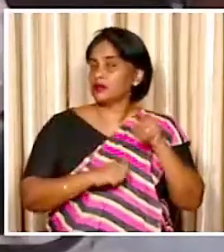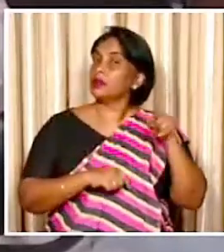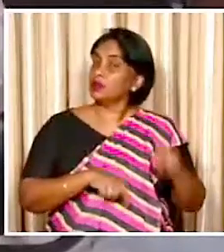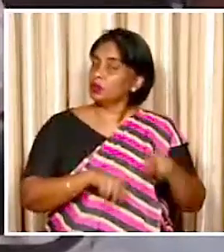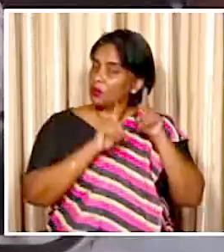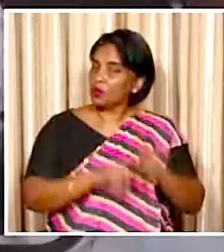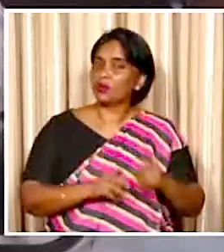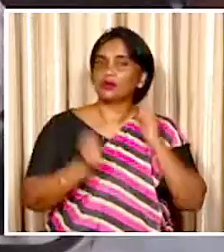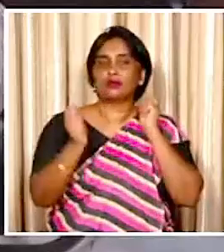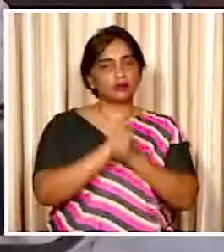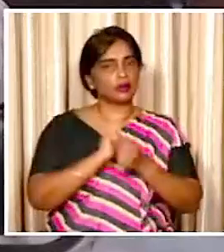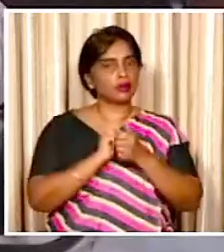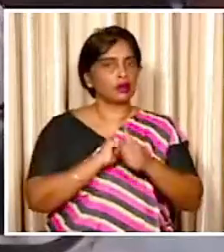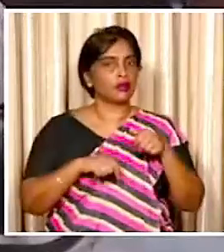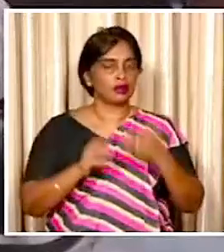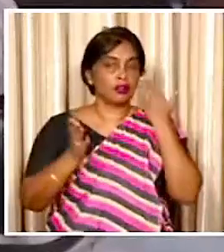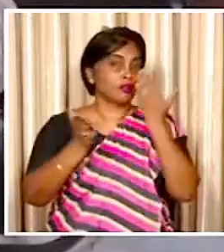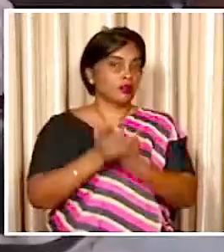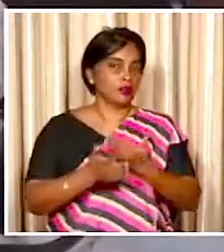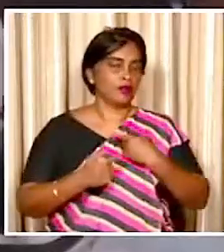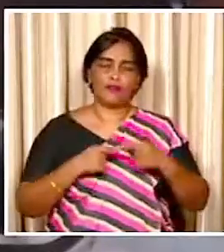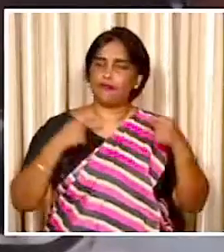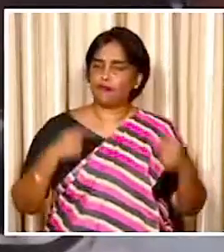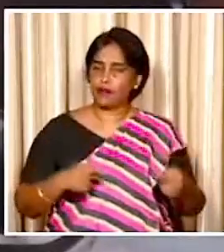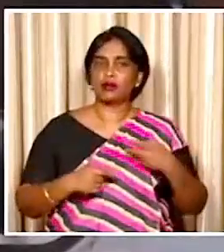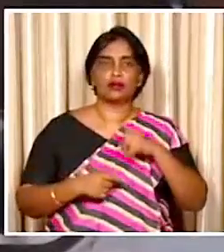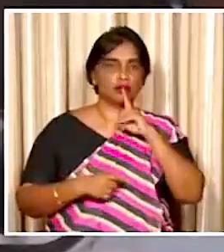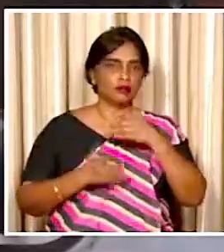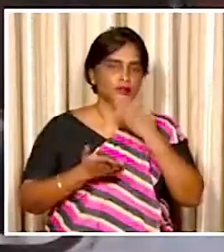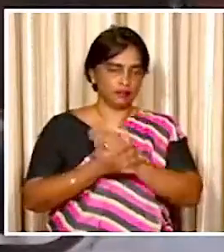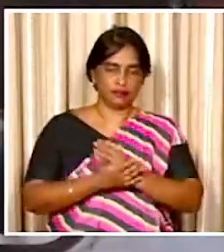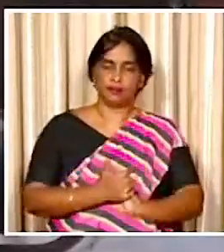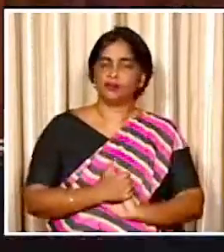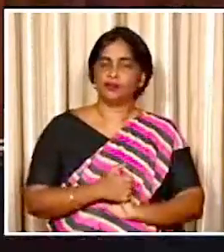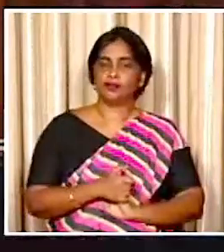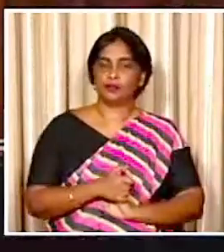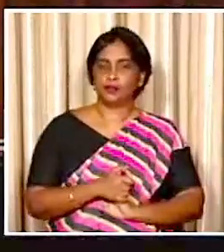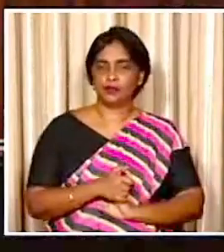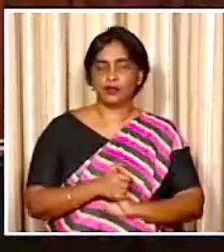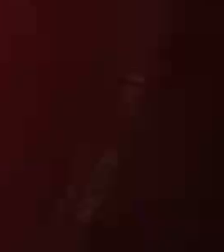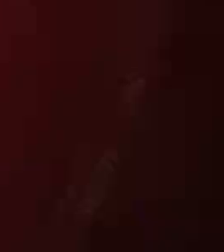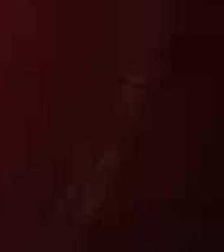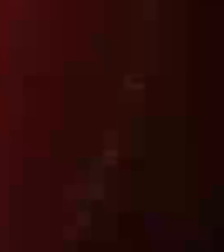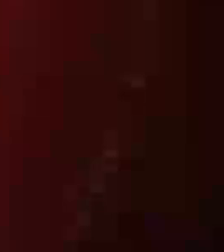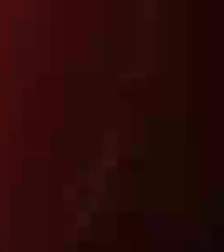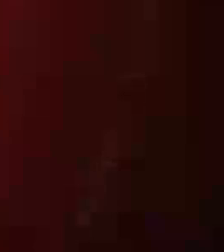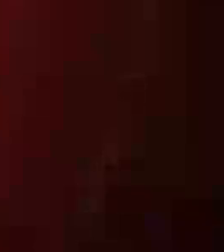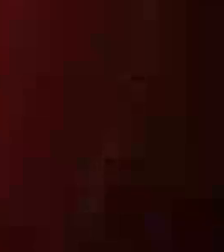මේ සංශෝධනයට අද ඉදිරිපත් කරන එකට අපේ විරුද්ධත්වය ප්‍රකාශ කරමින් මානතර වෙනවා. බොහොම ස්තුතියි. ස්තුතියි ගරු මන්ත්‍රීතුමා.